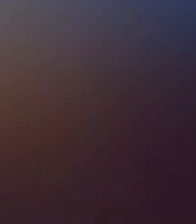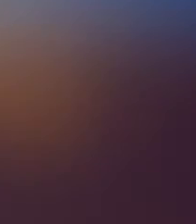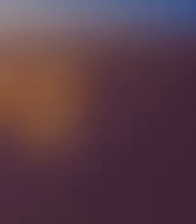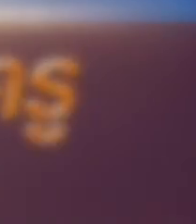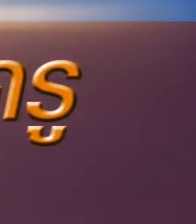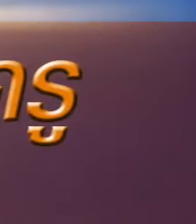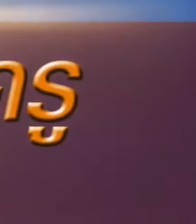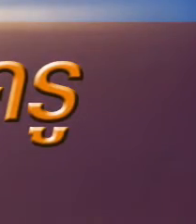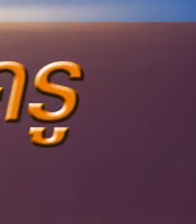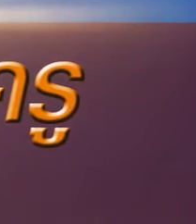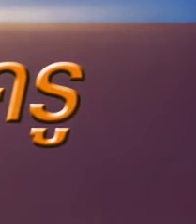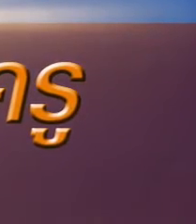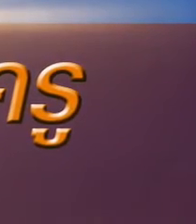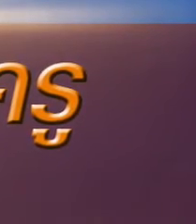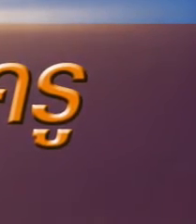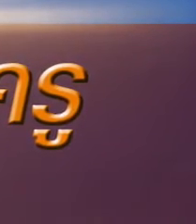อ๋อ